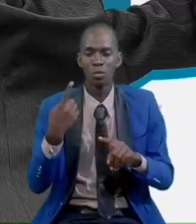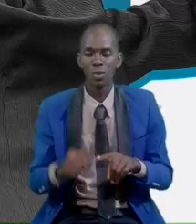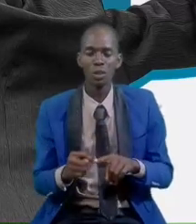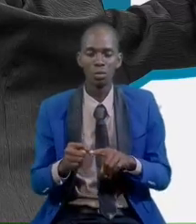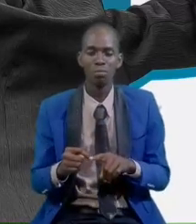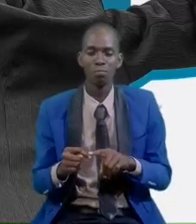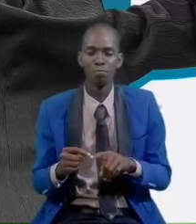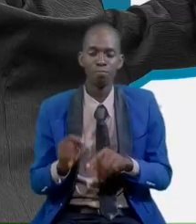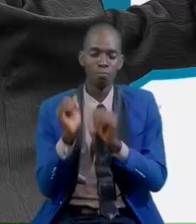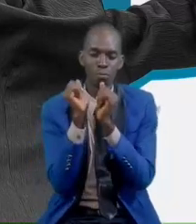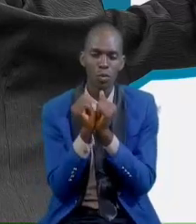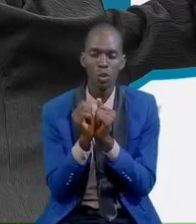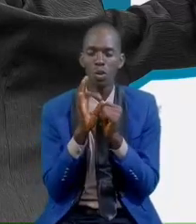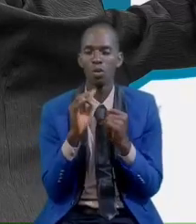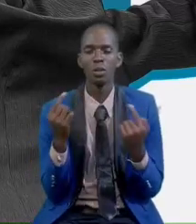péché.